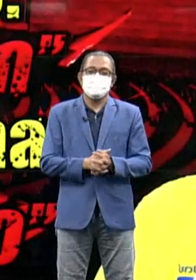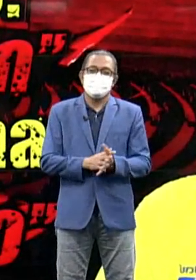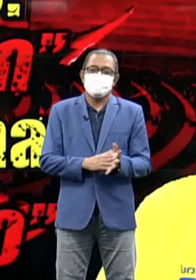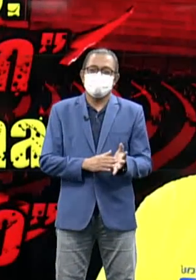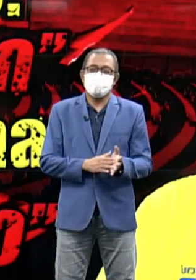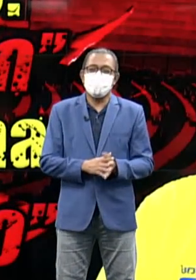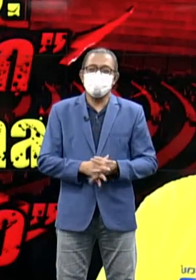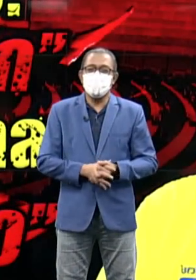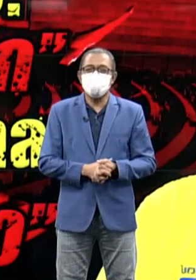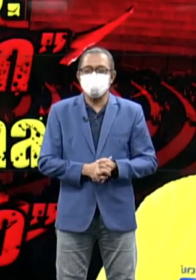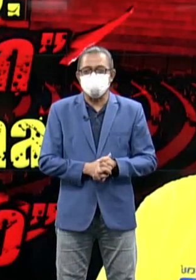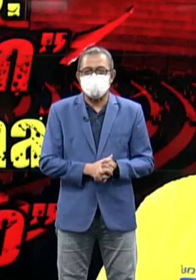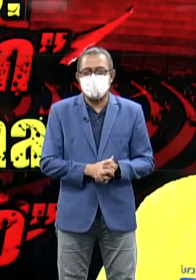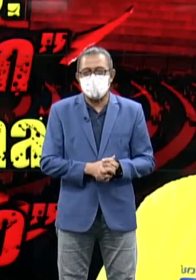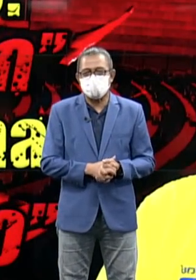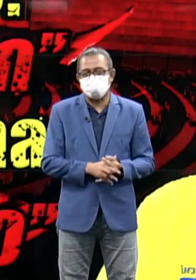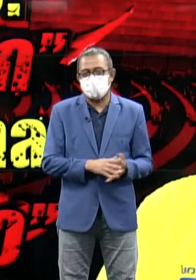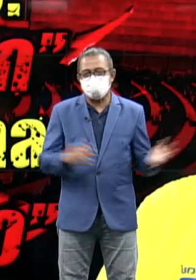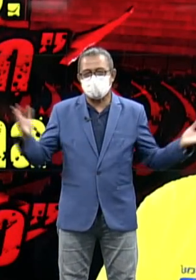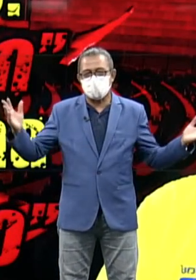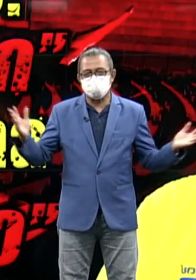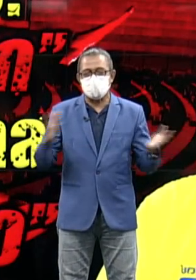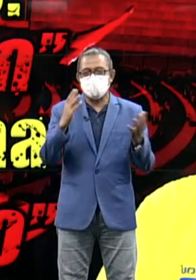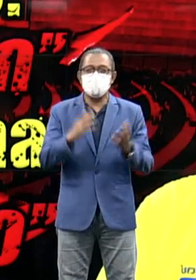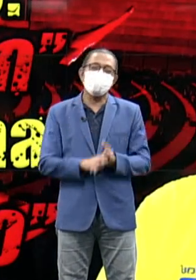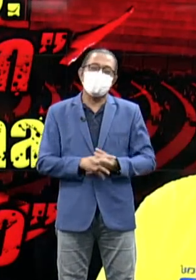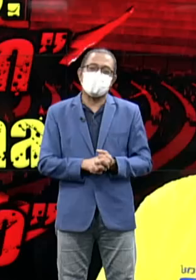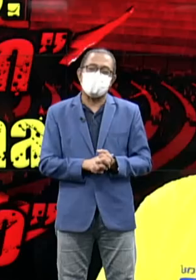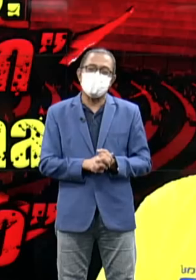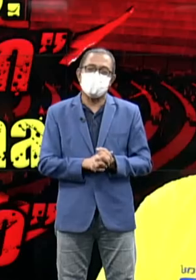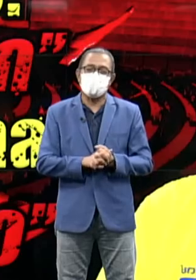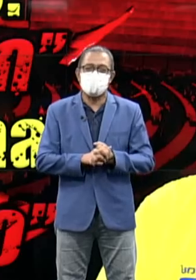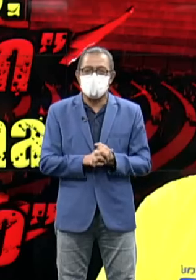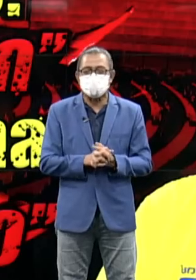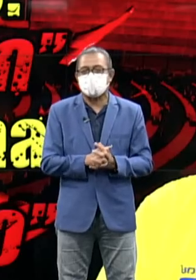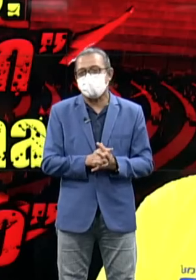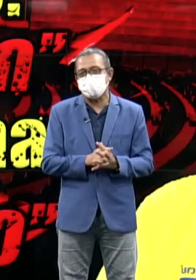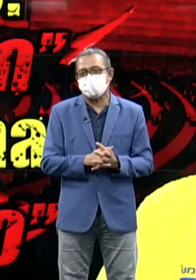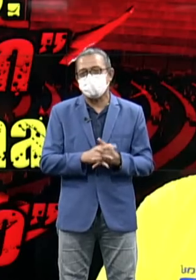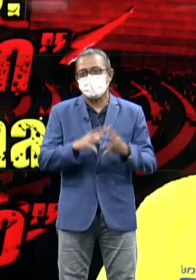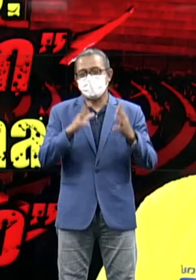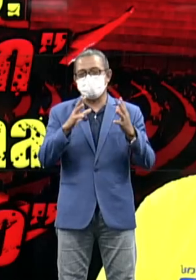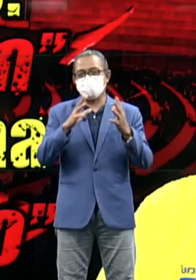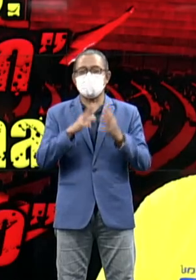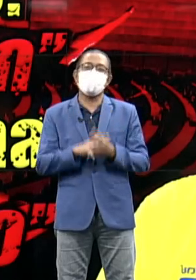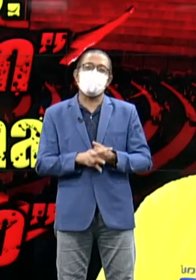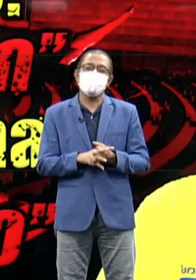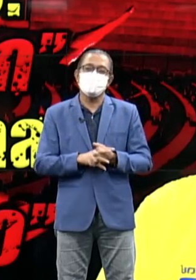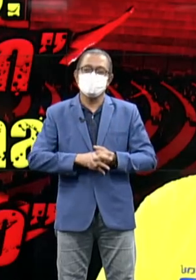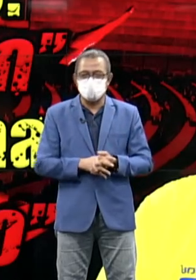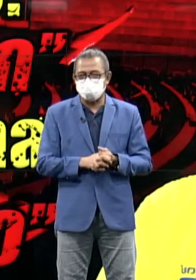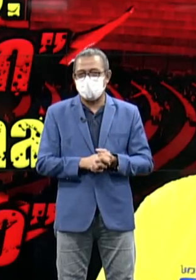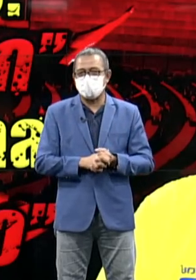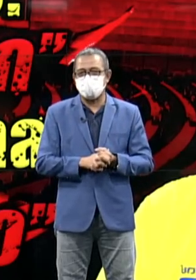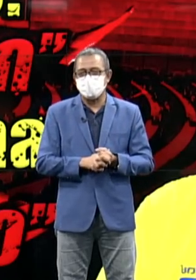สวัสดีครับ สวัสดีครับ สวัสดีครับเนชั่นสุดสัปดาห์กับ3บก.เสาร์นี้มากับเรื่องร้อนๆทางการเมืองศึกซักฟอ